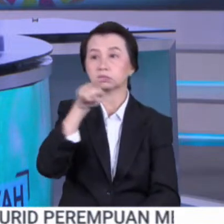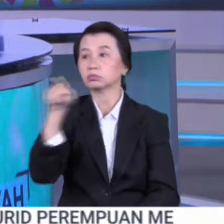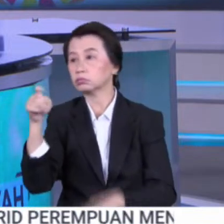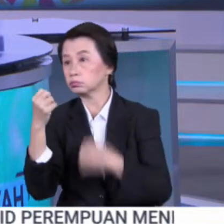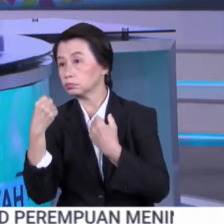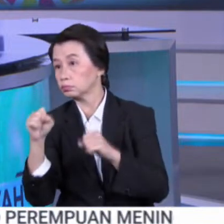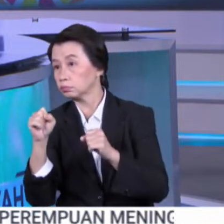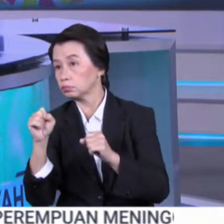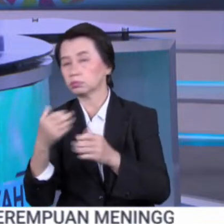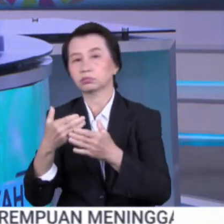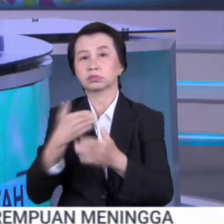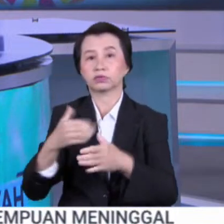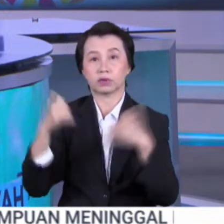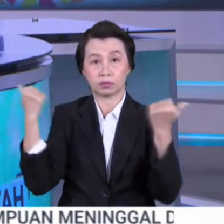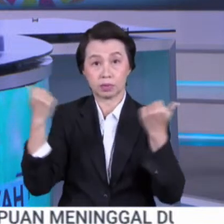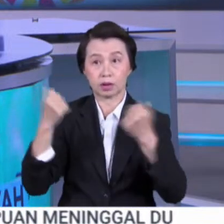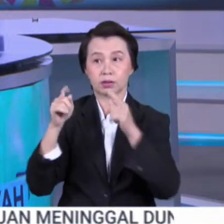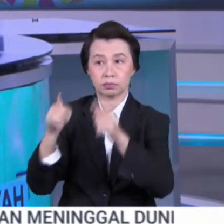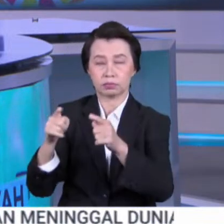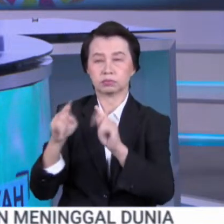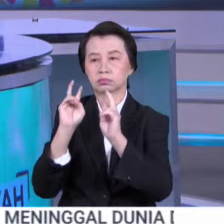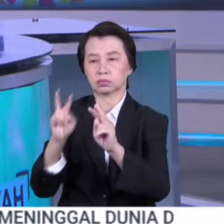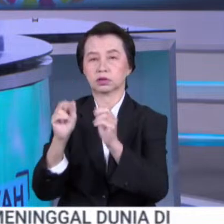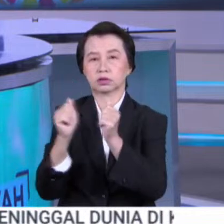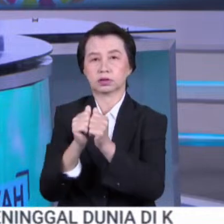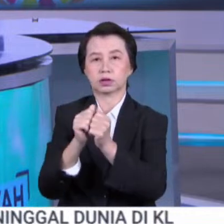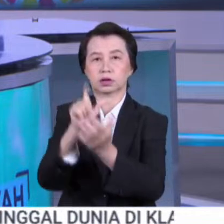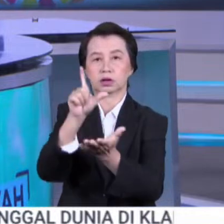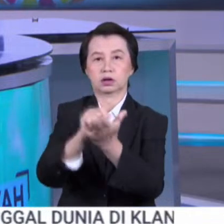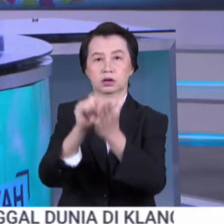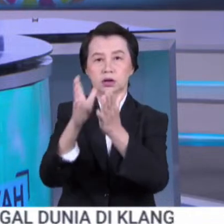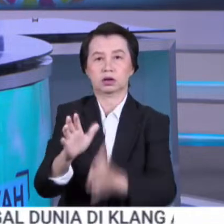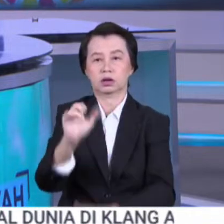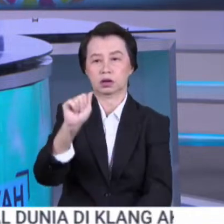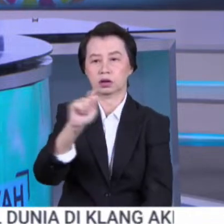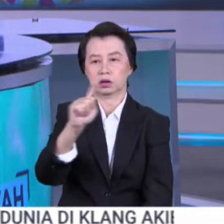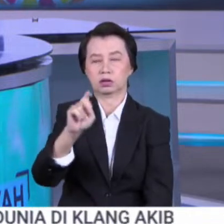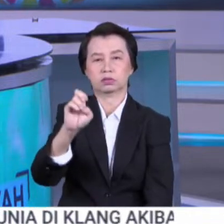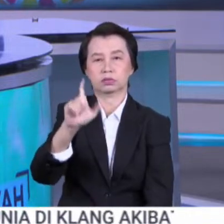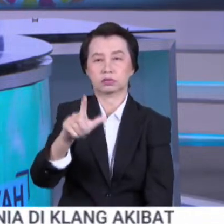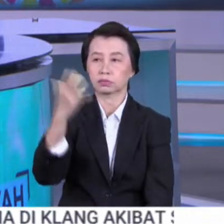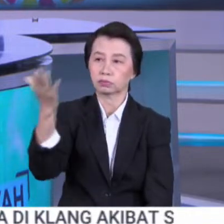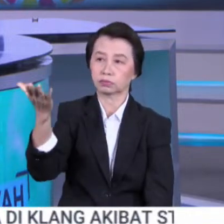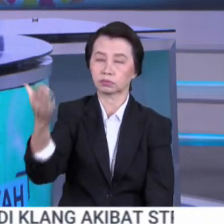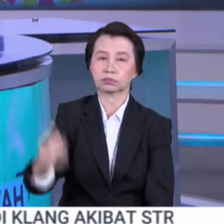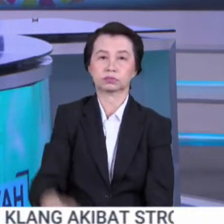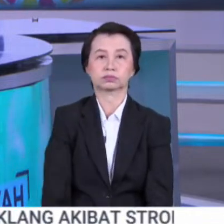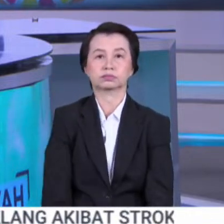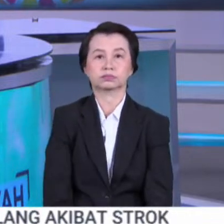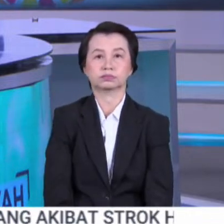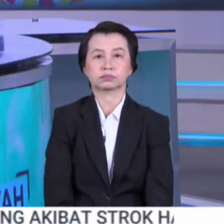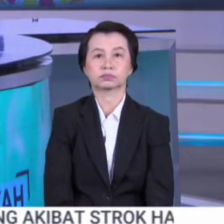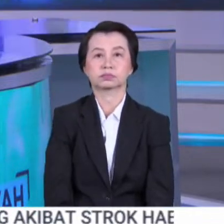sebelum berlangsungnya majlis, kita terus saja bersama wartawan Azrul Faizal Jusor di sana. Silakan Azrul.